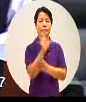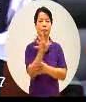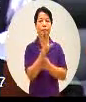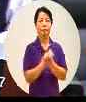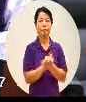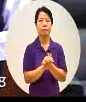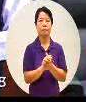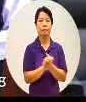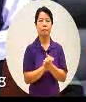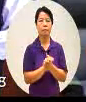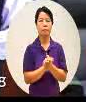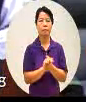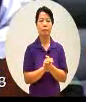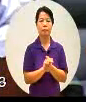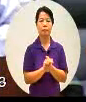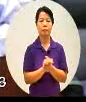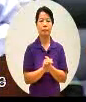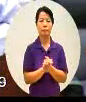放一下。